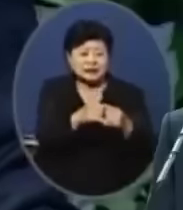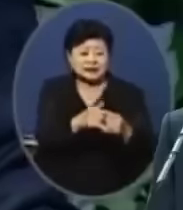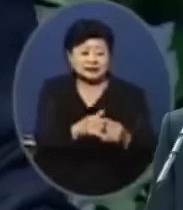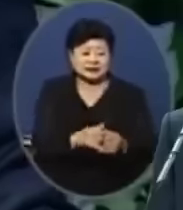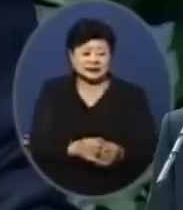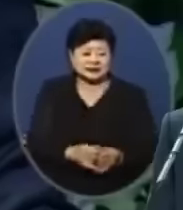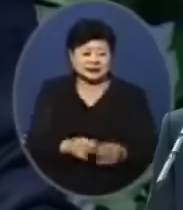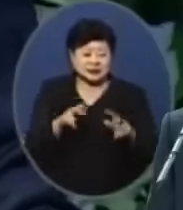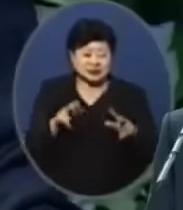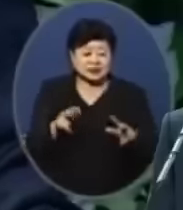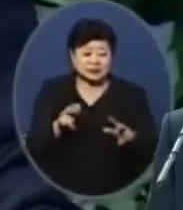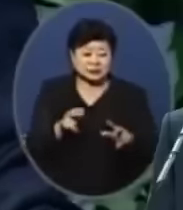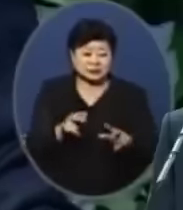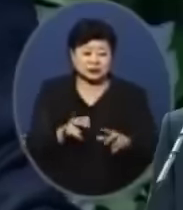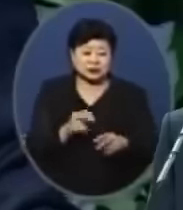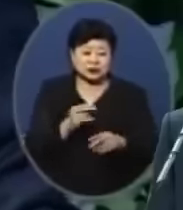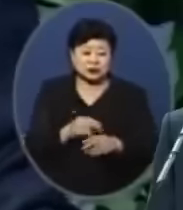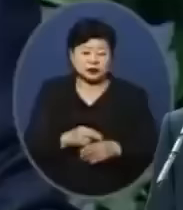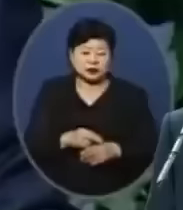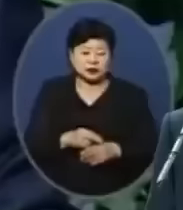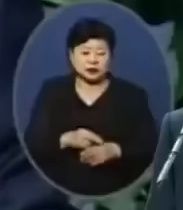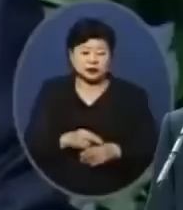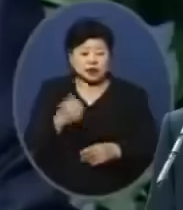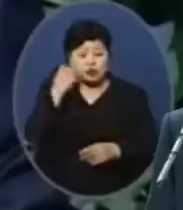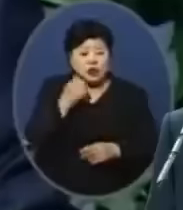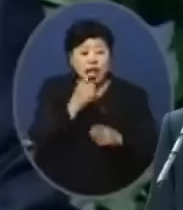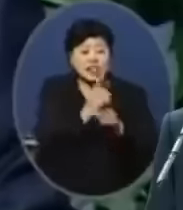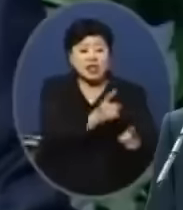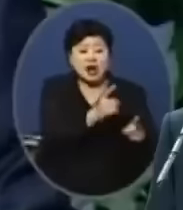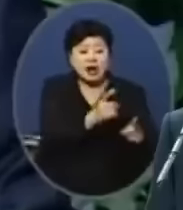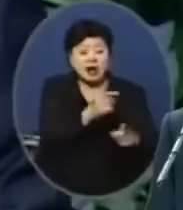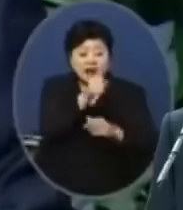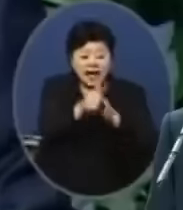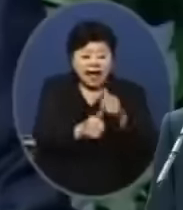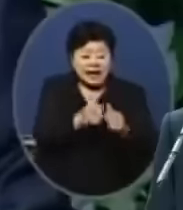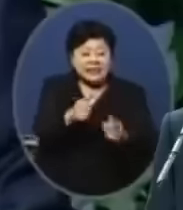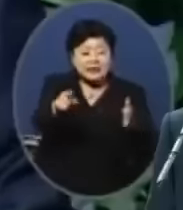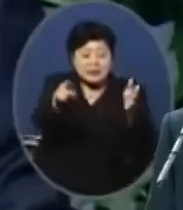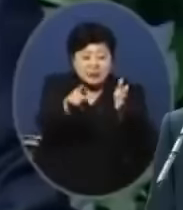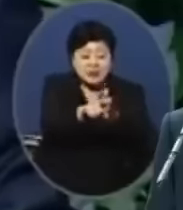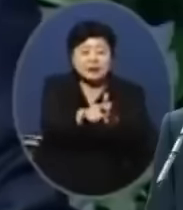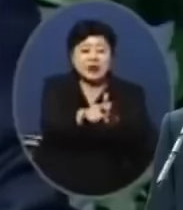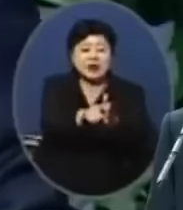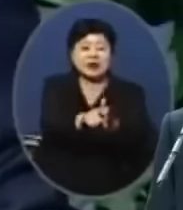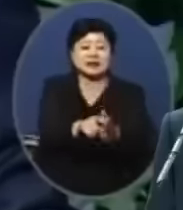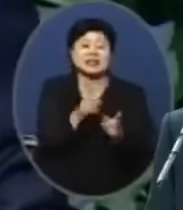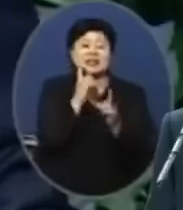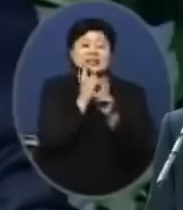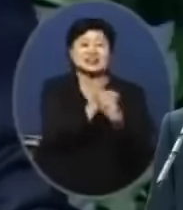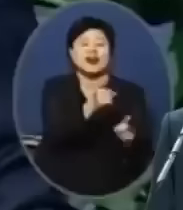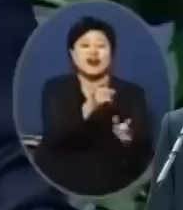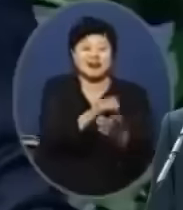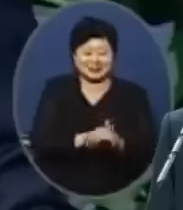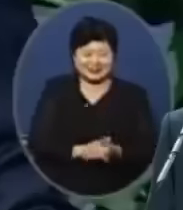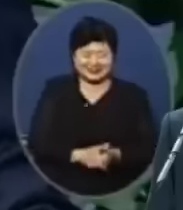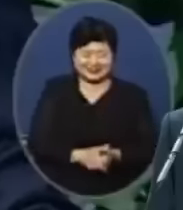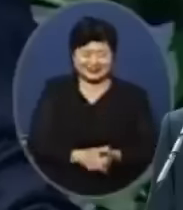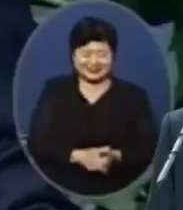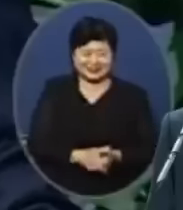준전쟁 상태에 있지만은 어느 편이 이기느냐? 하나님이 밀어주는 편이 이기는 것입니다.